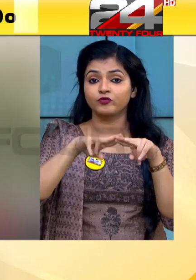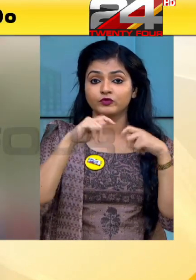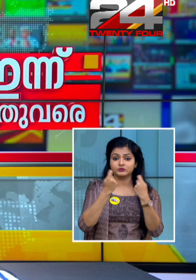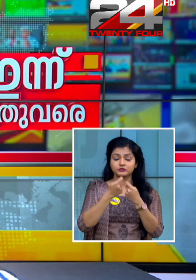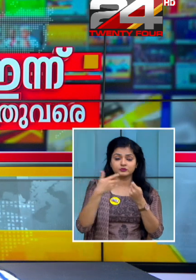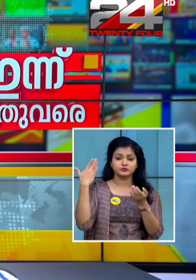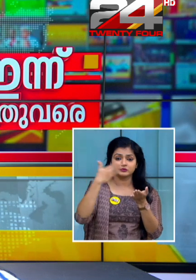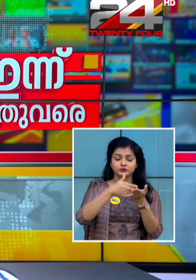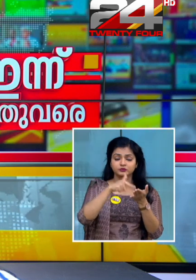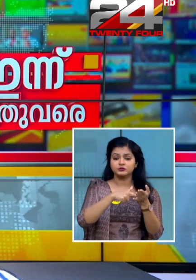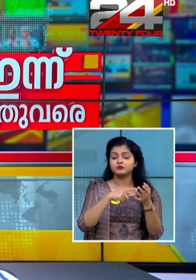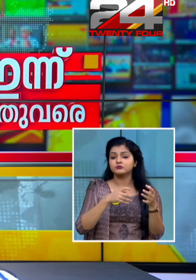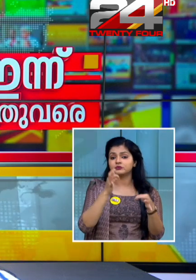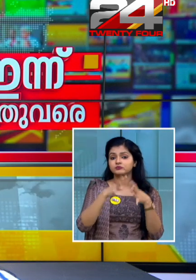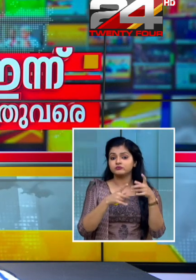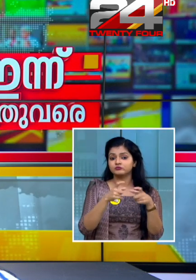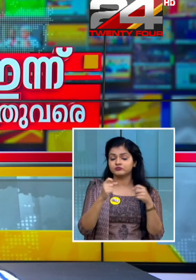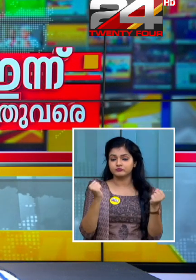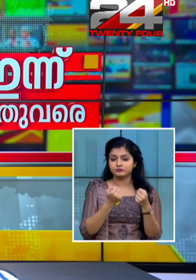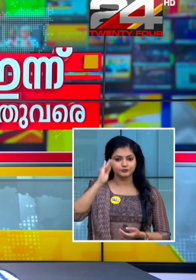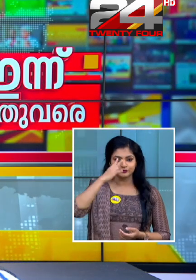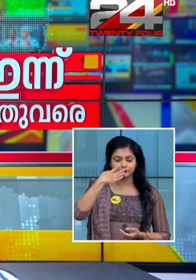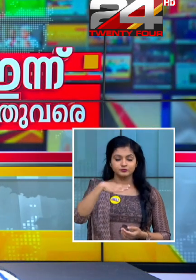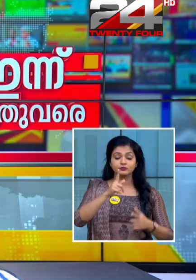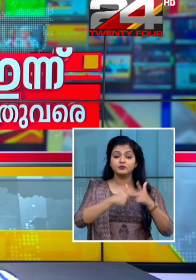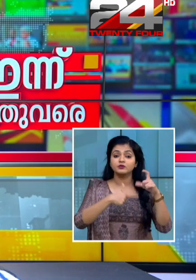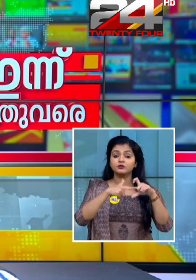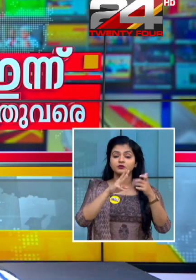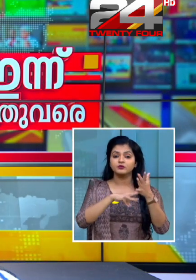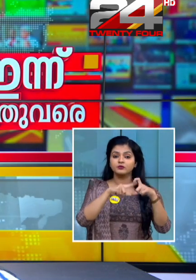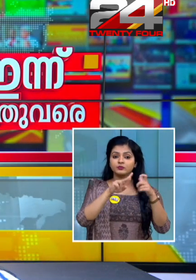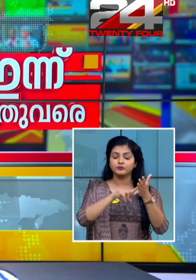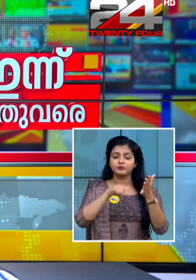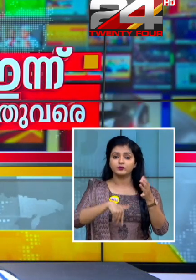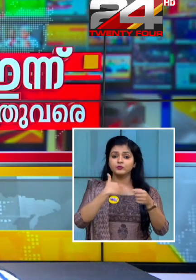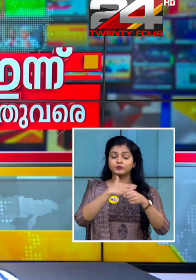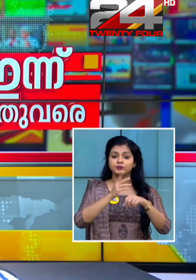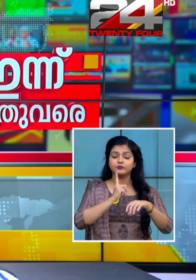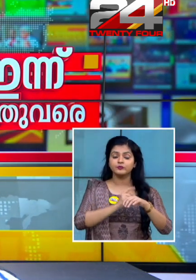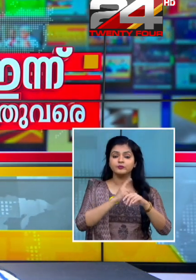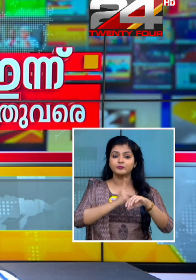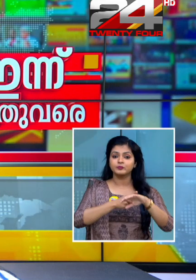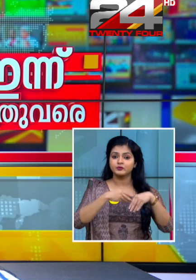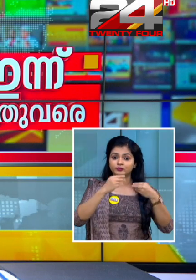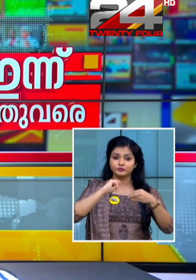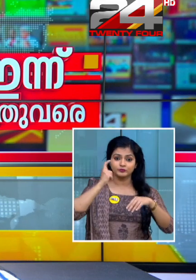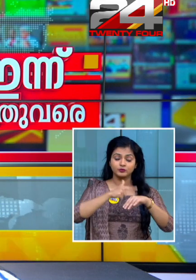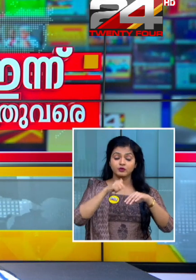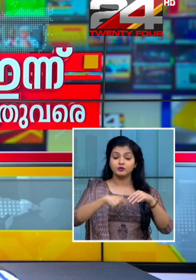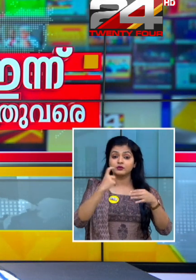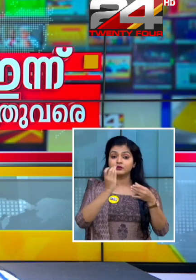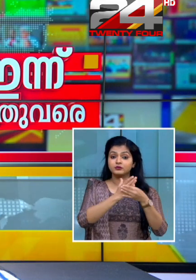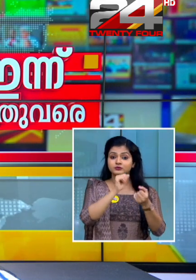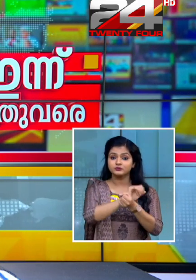ശ്രമം തുടരുന്നു എന്നാണ് ഷഫീദ് റാവത്തർ നൽകുന്ന വിവരങ്ങൾ. യമനിൽ വധശിക്ഷയ്ക്ക് വിധിക്കപ്പെട്ട് ജയിലിൽ കഴിയുന്ന നിമിഷപ്രിയയുടെ കേസിലെ സംഭവ